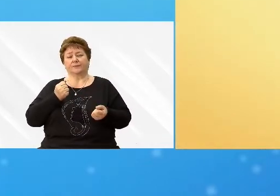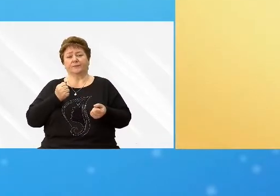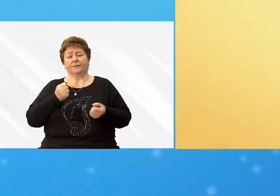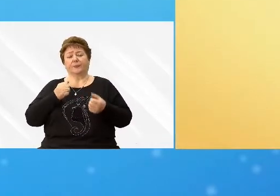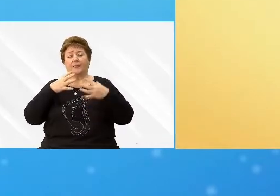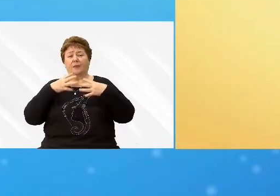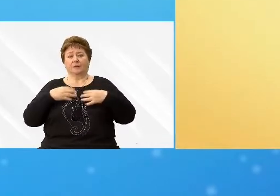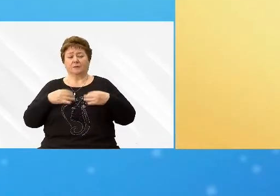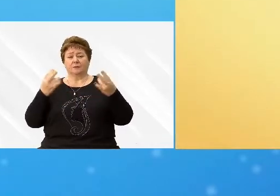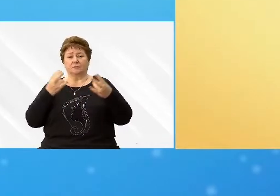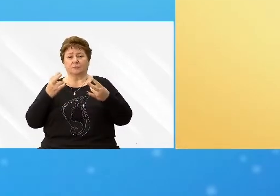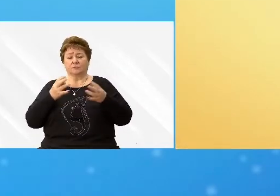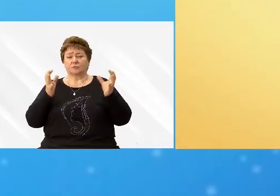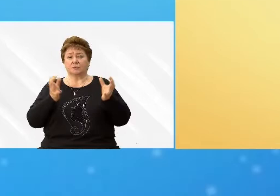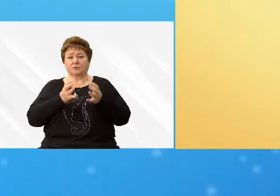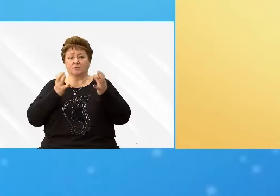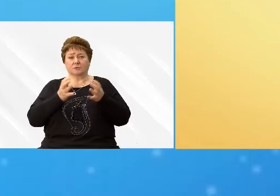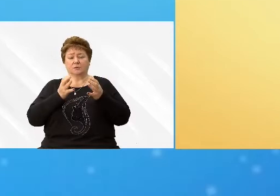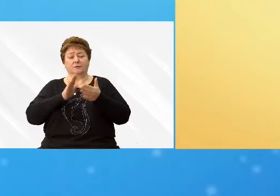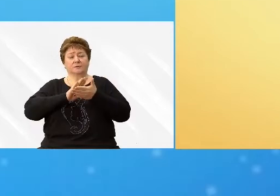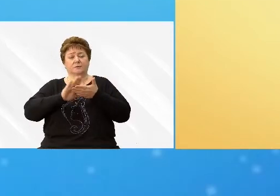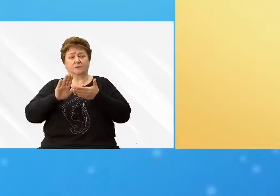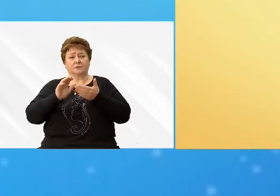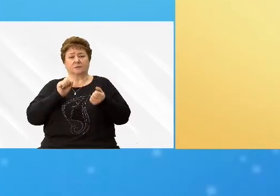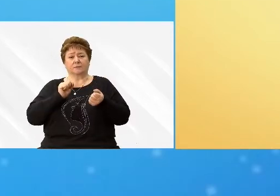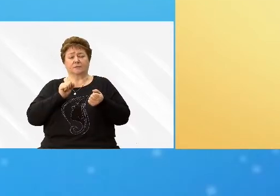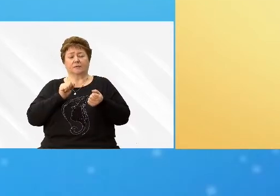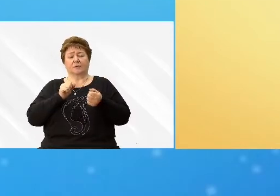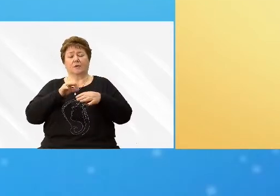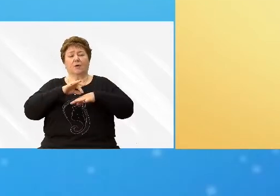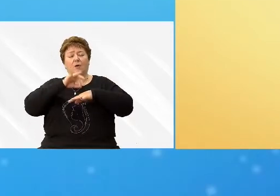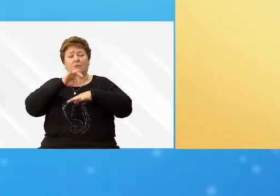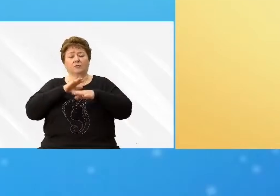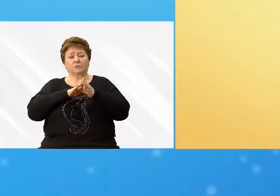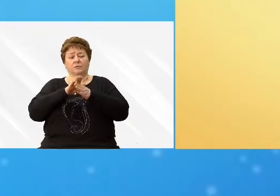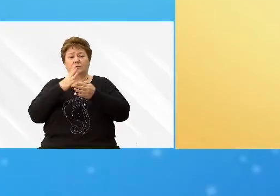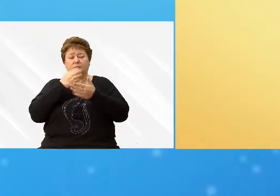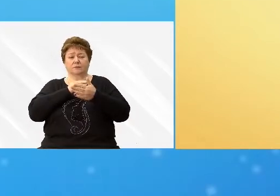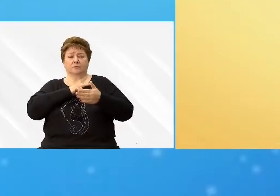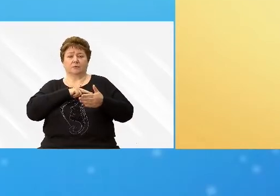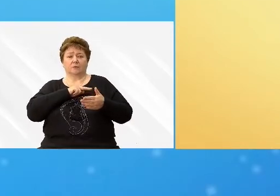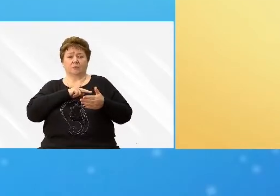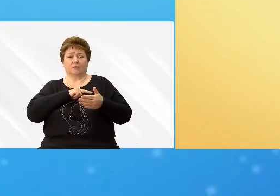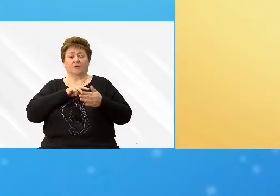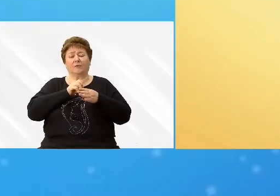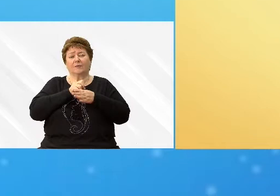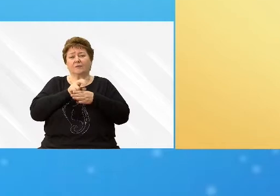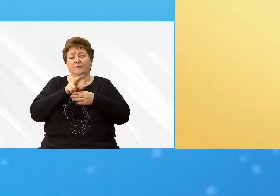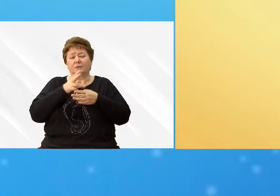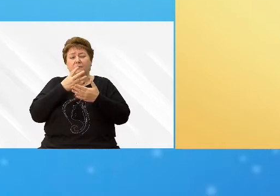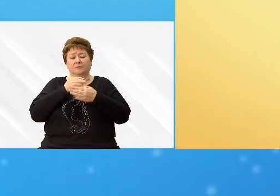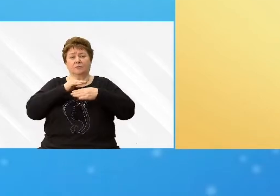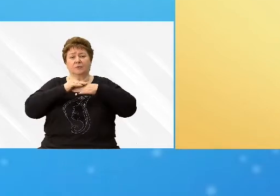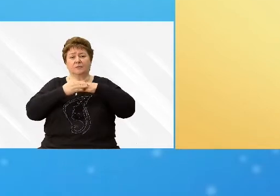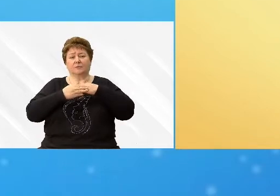тело необходимо содержать в чистоте кожа выполняя свои функции выделяет на свою